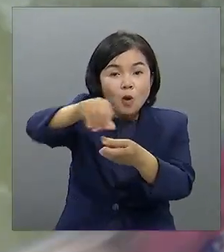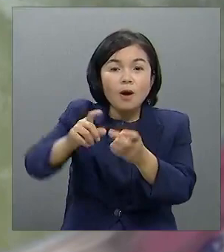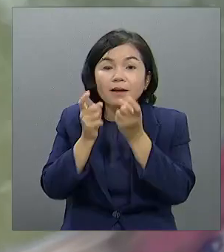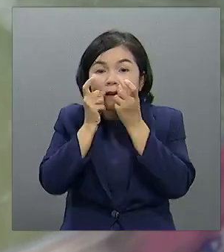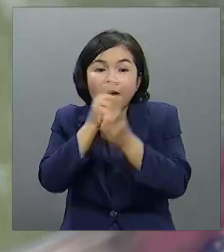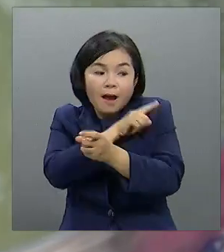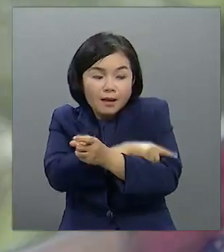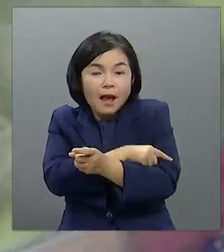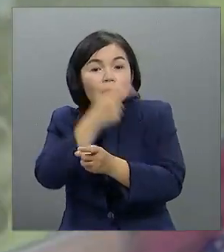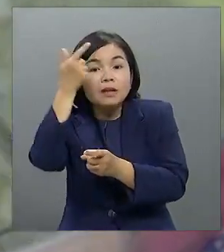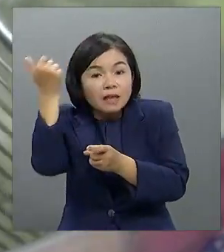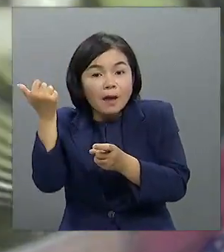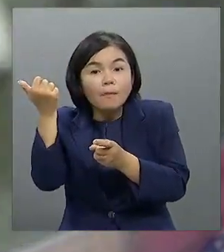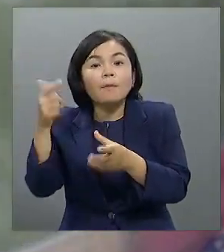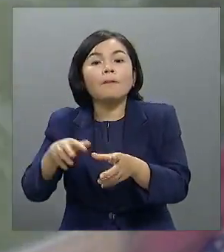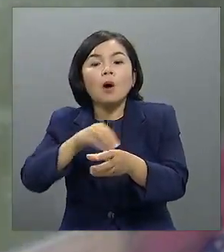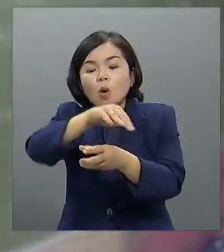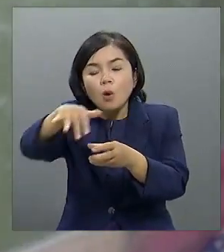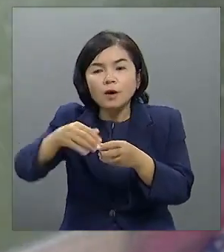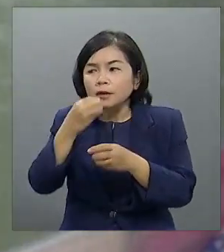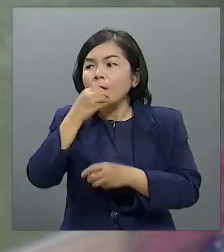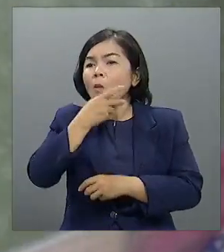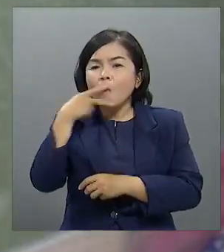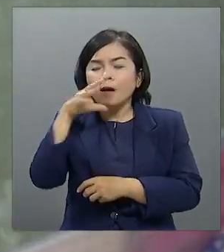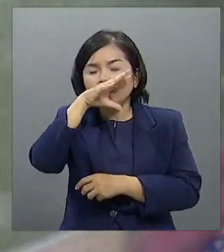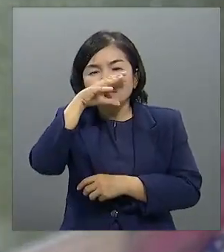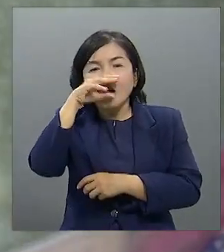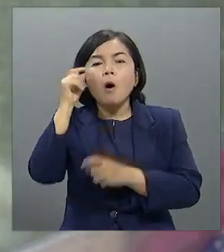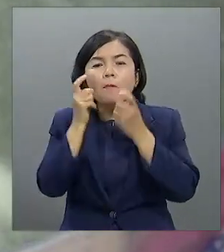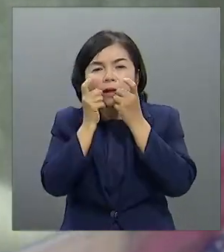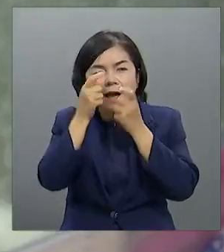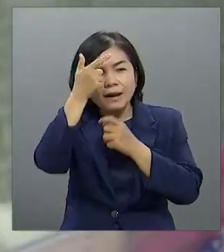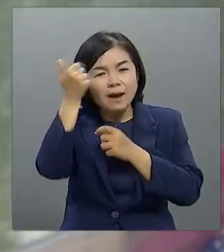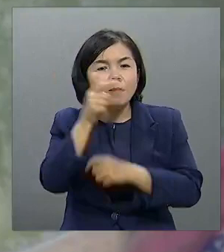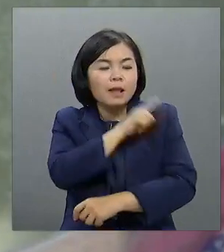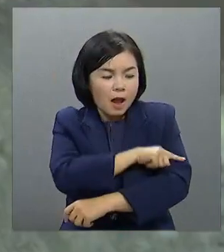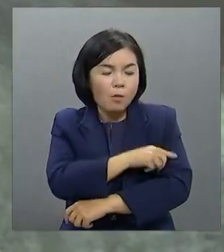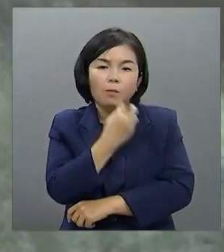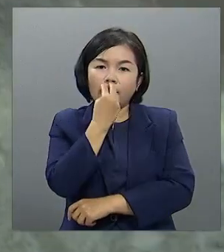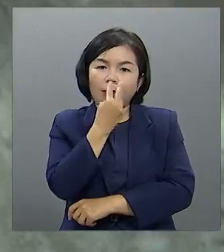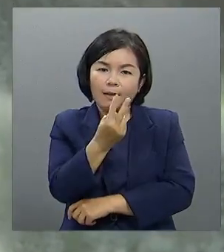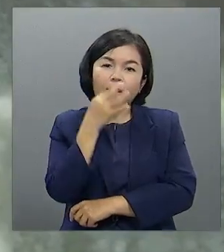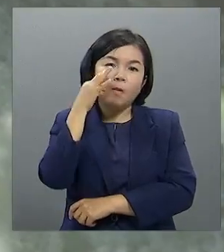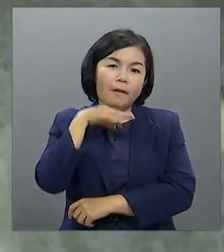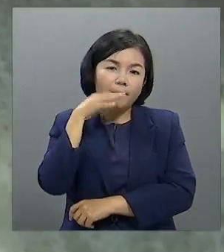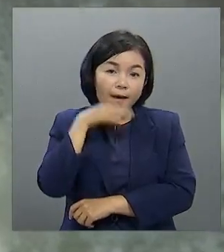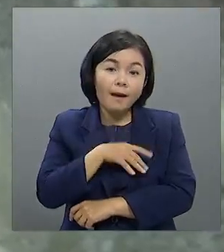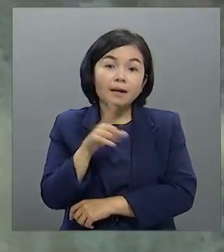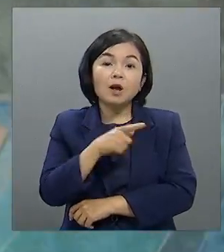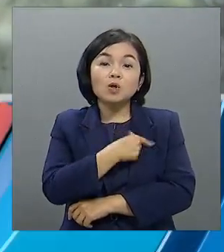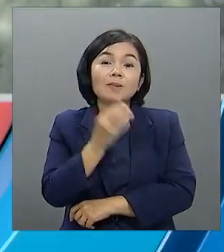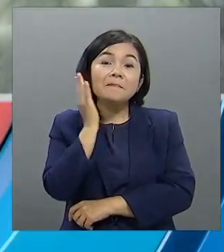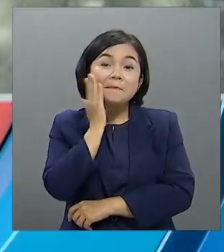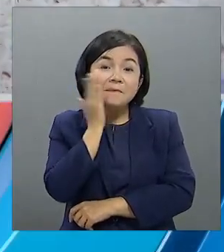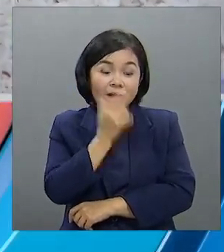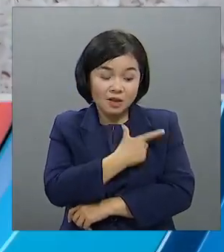มที่แบบโหหวานมันแล้วก็หอมกลิ่นงาด้วยครับ โอ้น่าทานมากๆเลยนะคะสายแป้งนี่ต้องชอบแน่นอนนะคะเพราะว่าขนม